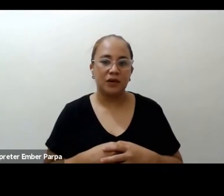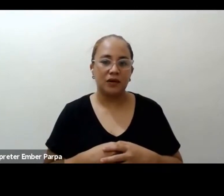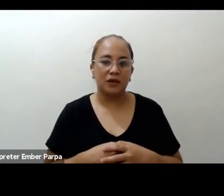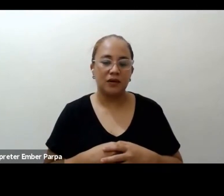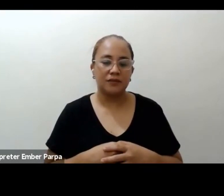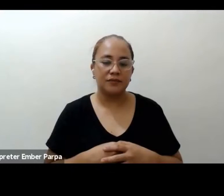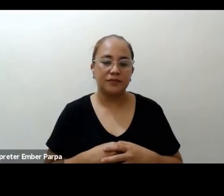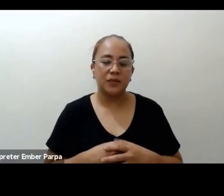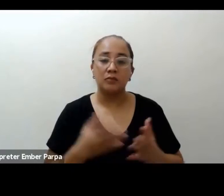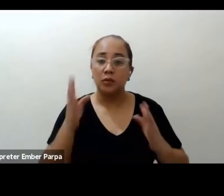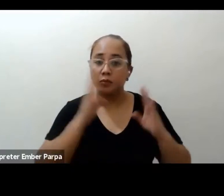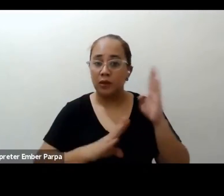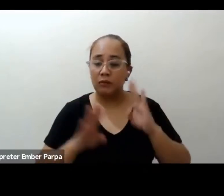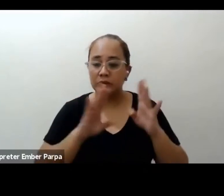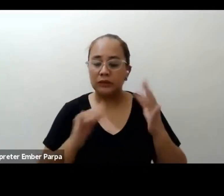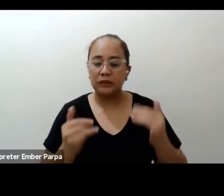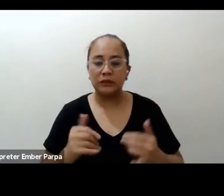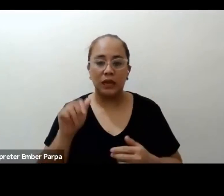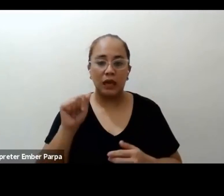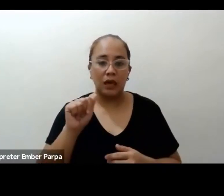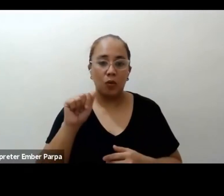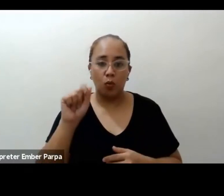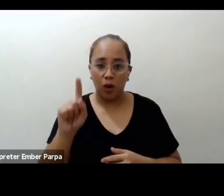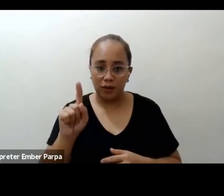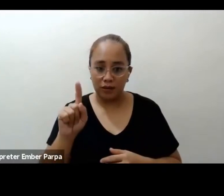ngayon, ang A1 at ang A2,